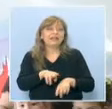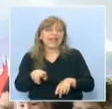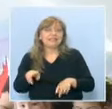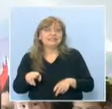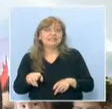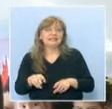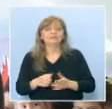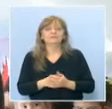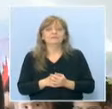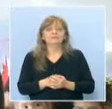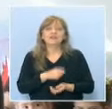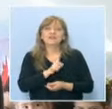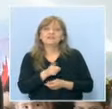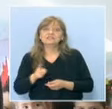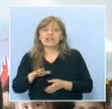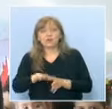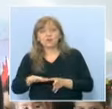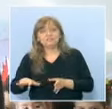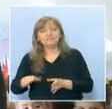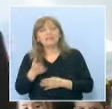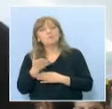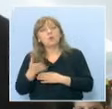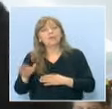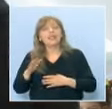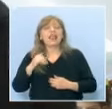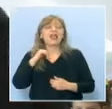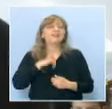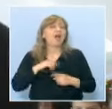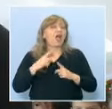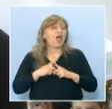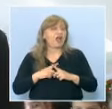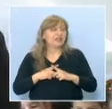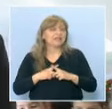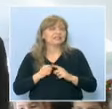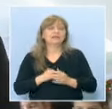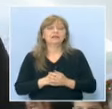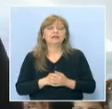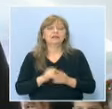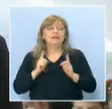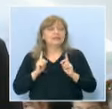ученик. Всяко дете си е отделен характер и